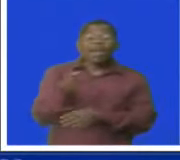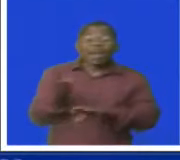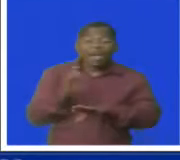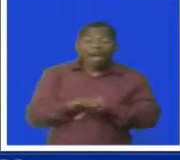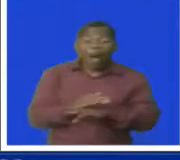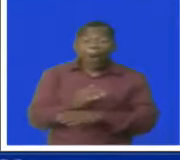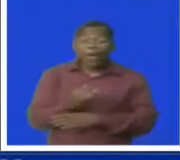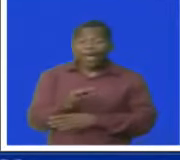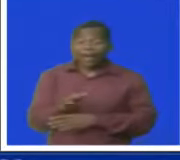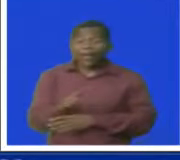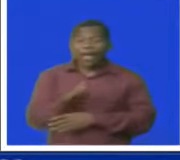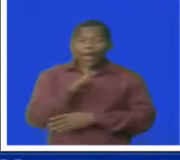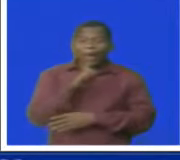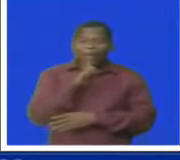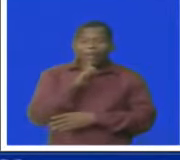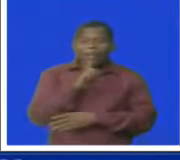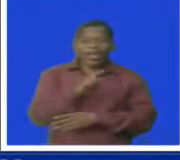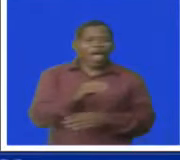resources